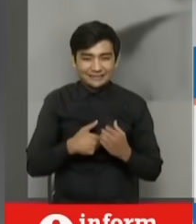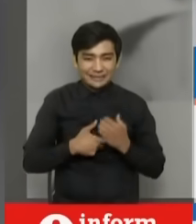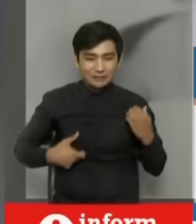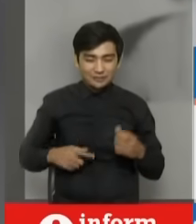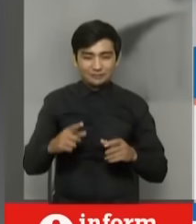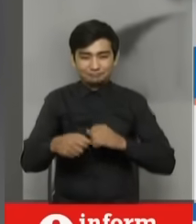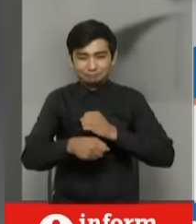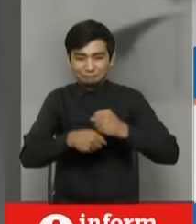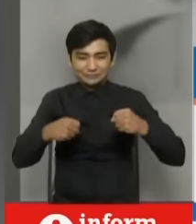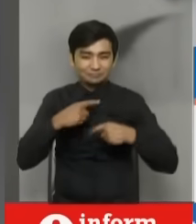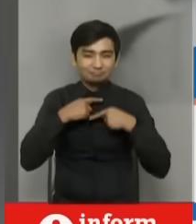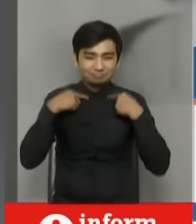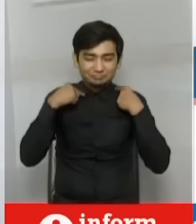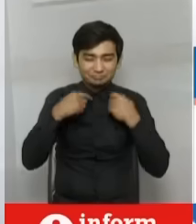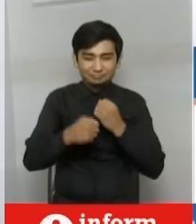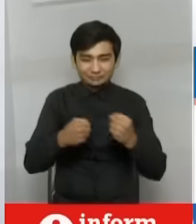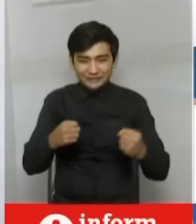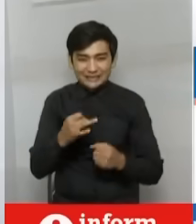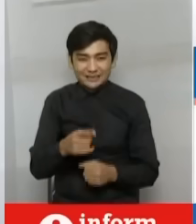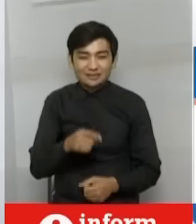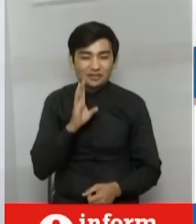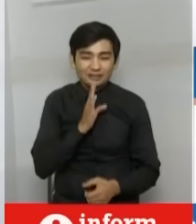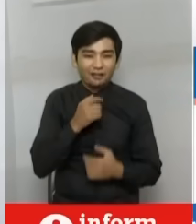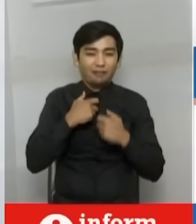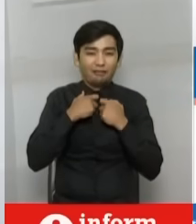момент женщине удалось набрать 112.